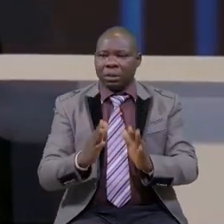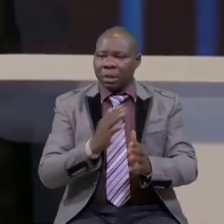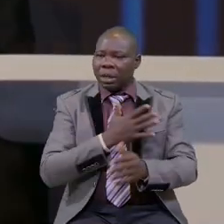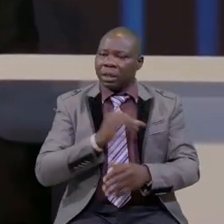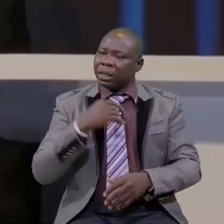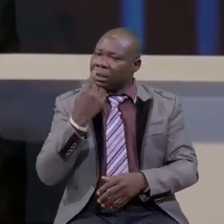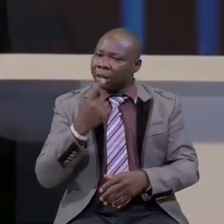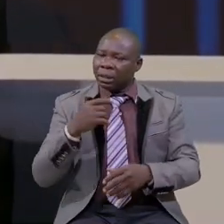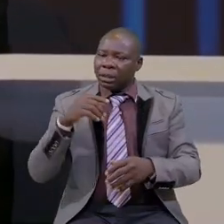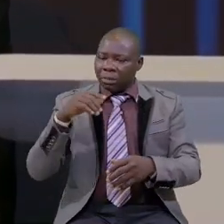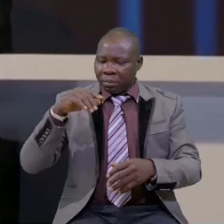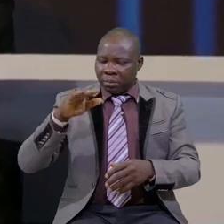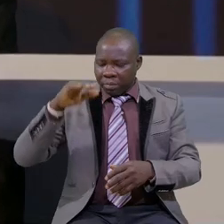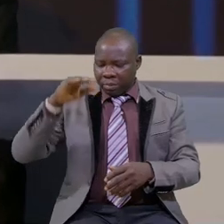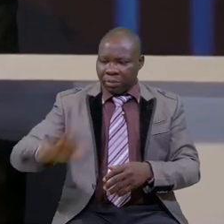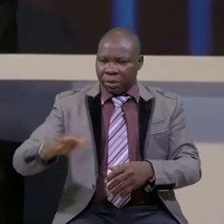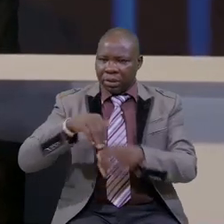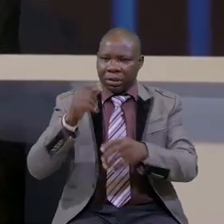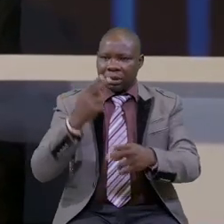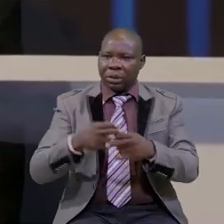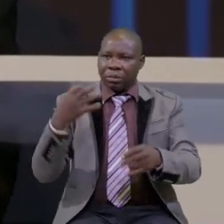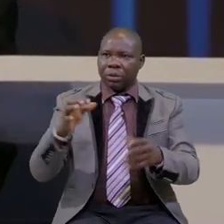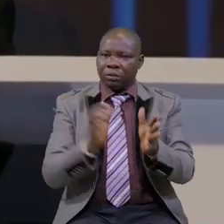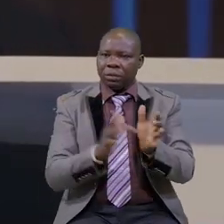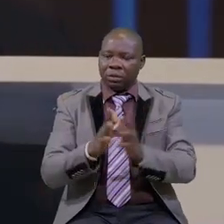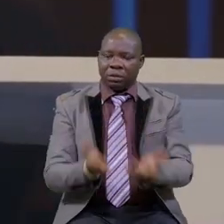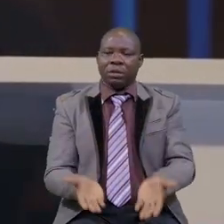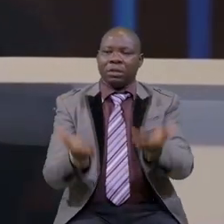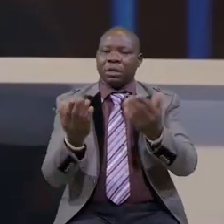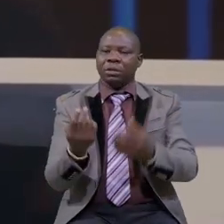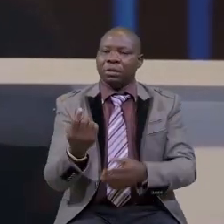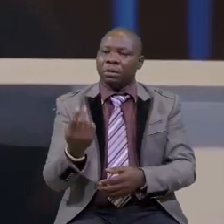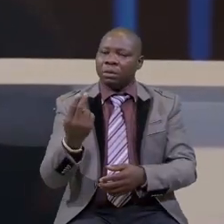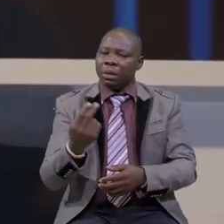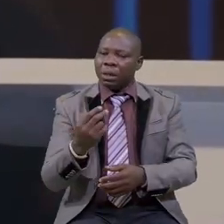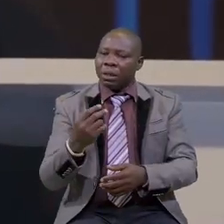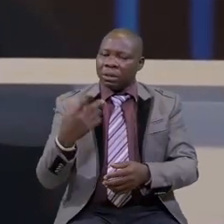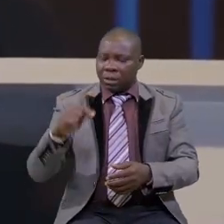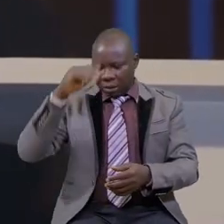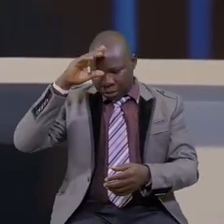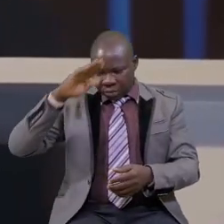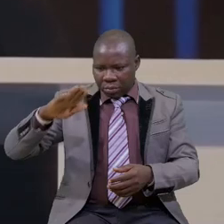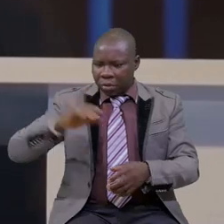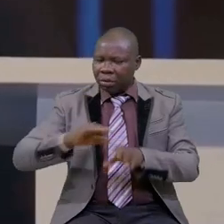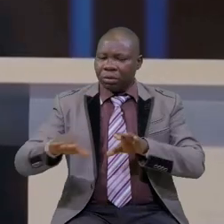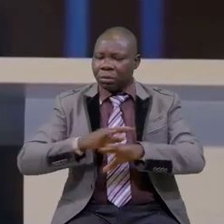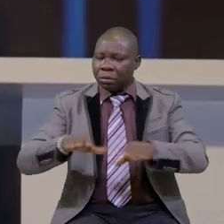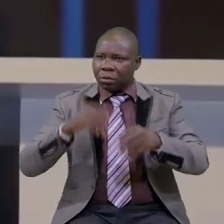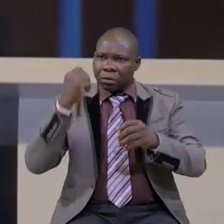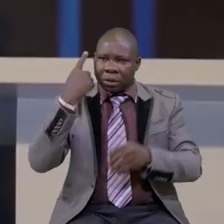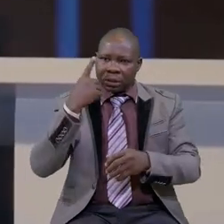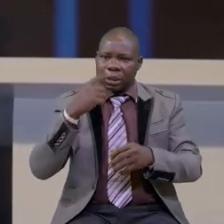Comprenez. Le garçon ne comprenait pas l'anglais. Moi, je ne comprenais pas sa langue locale. Et